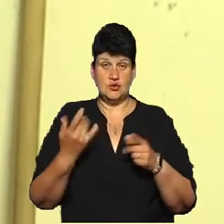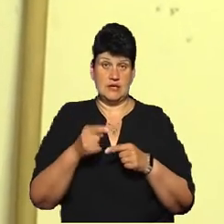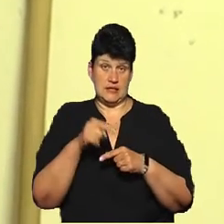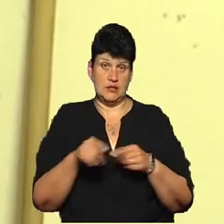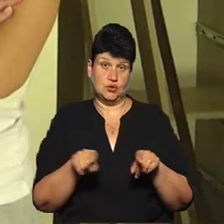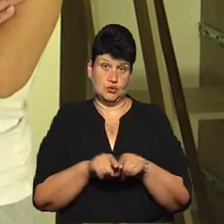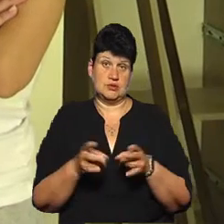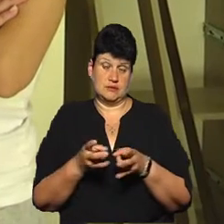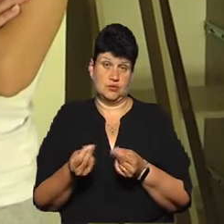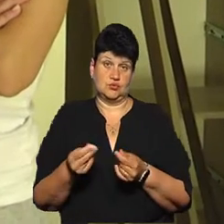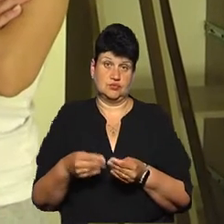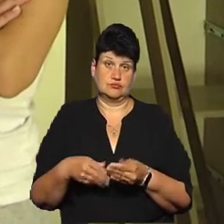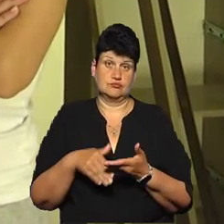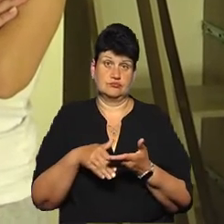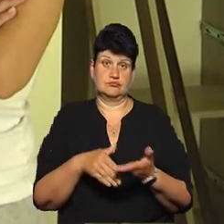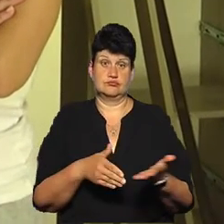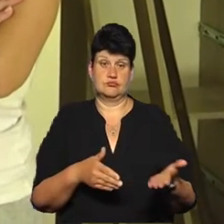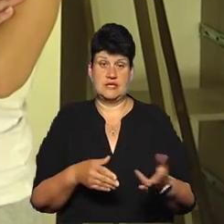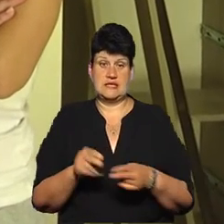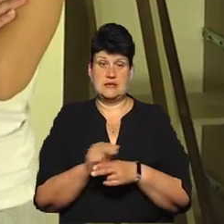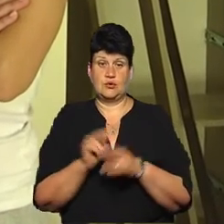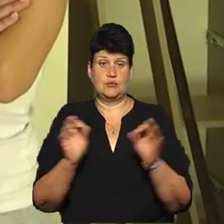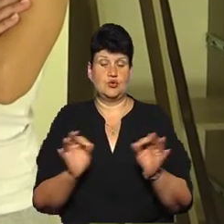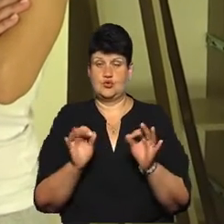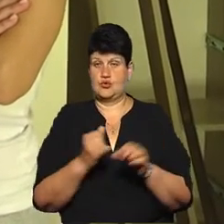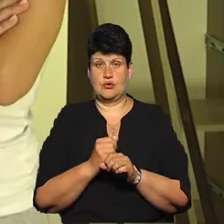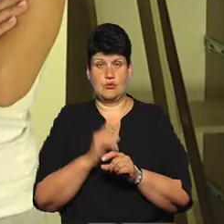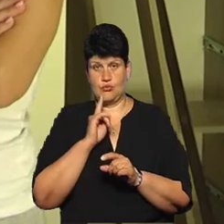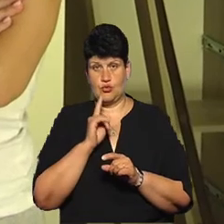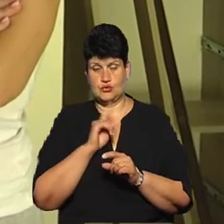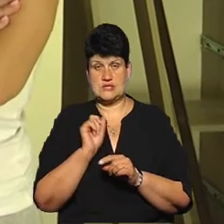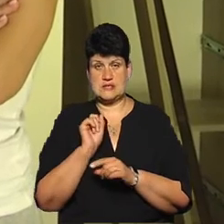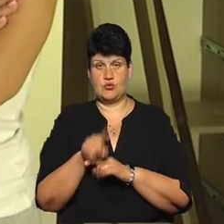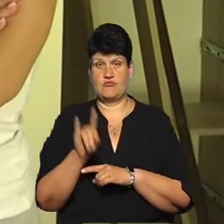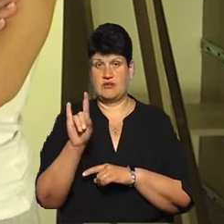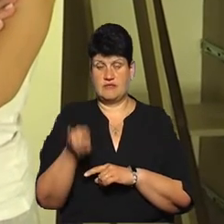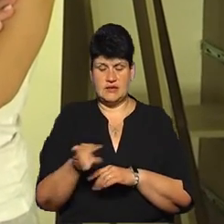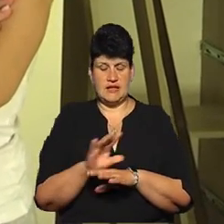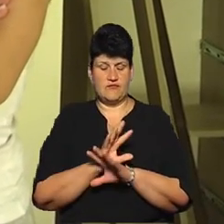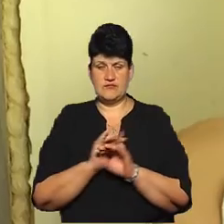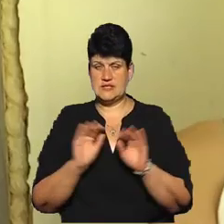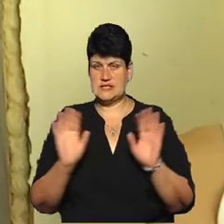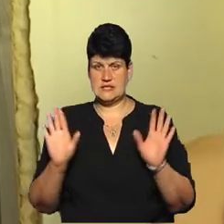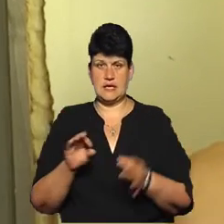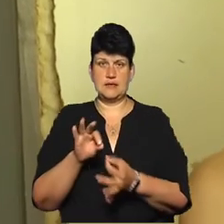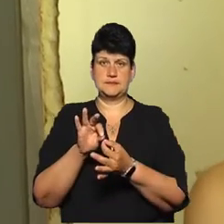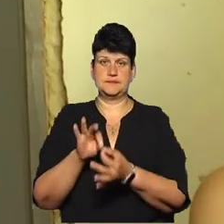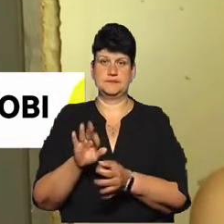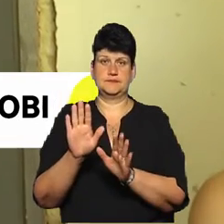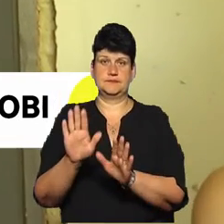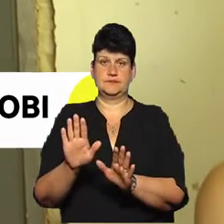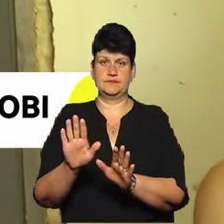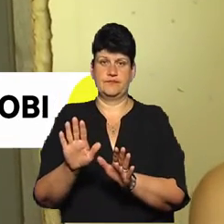теж скидатися. Ми з ремонтом нічого не робимо, поки що заказали вікна, зробимо вікна і все, так все і буде стояти. Ми збитки